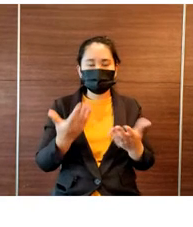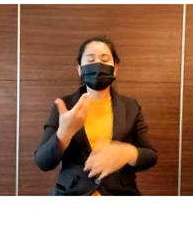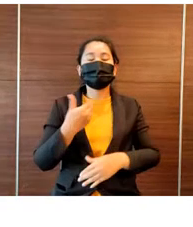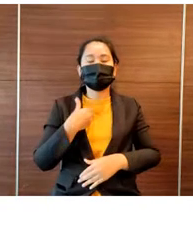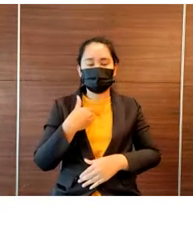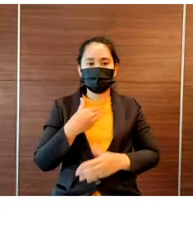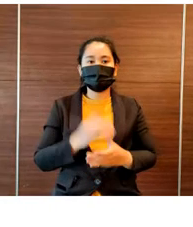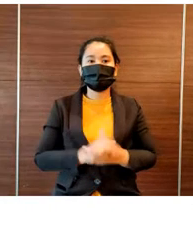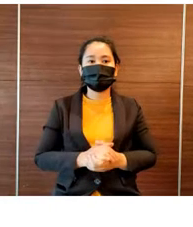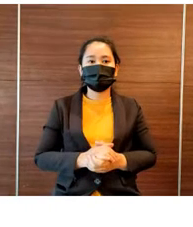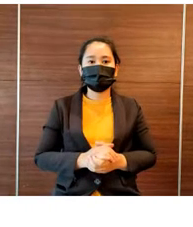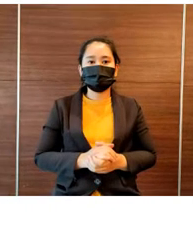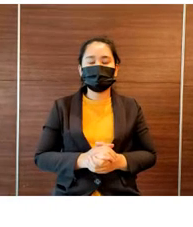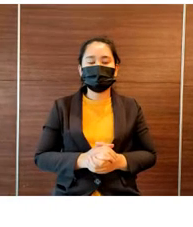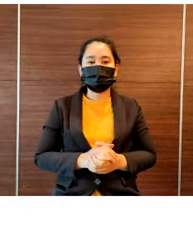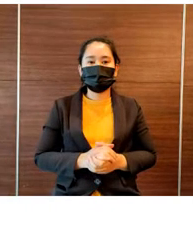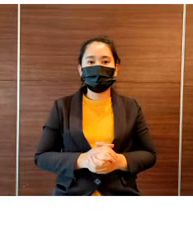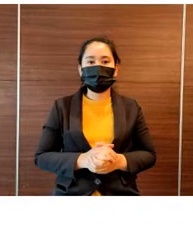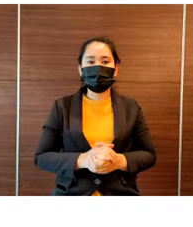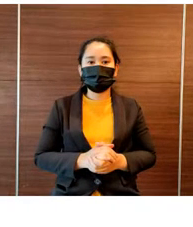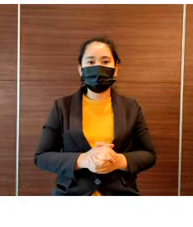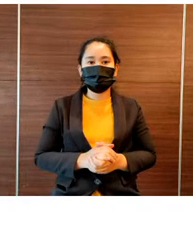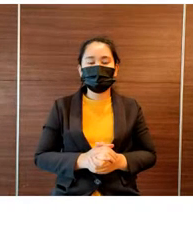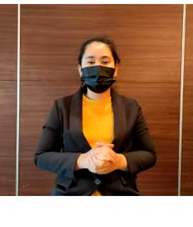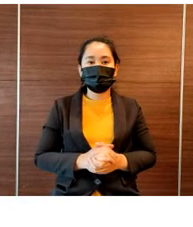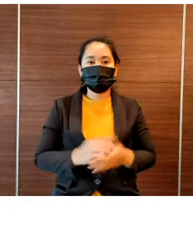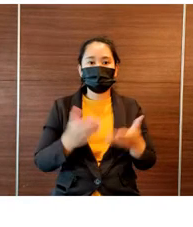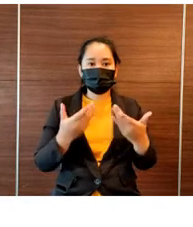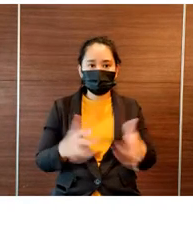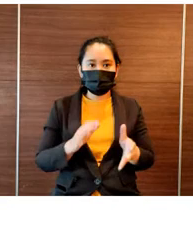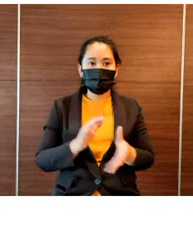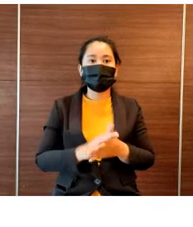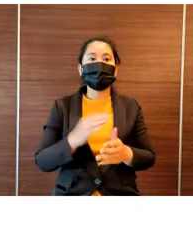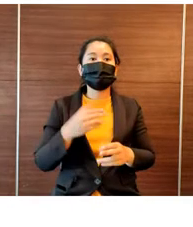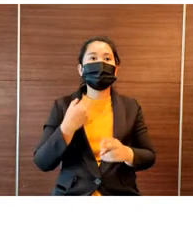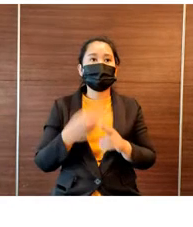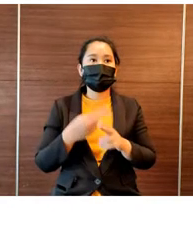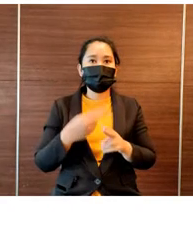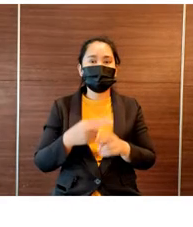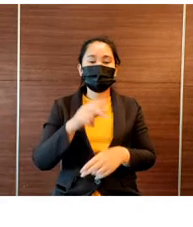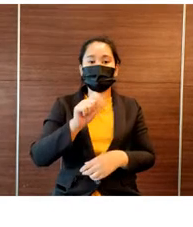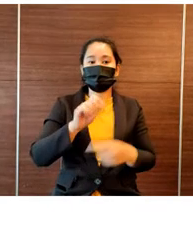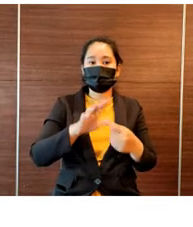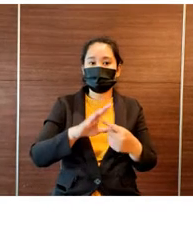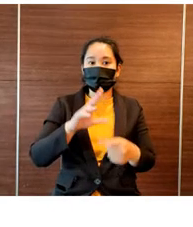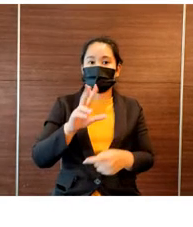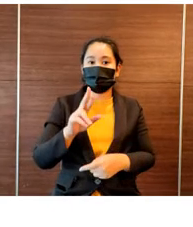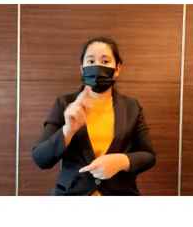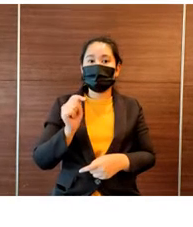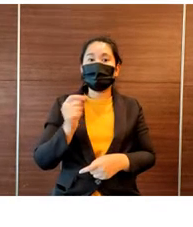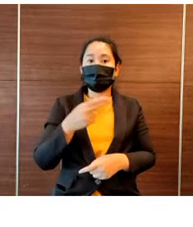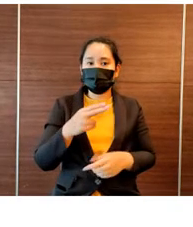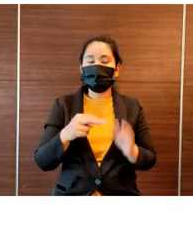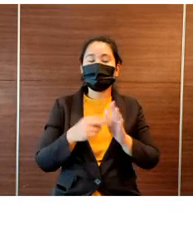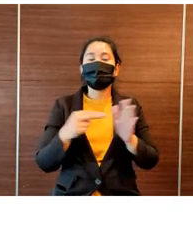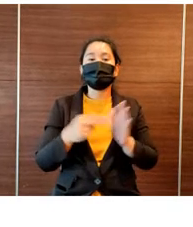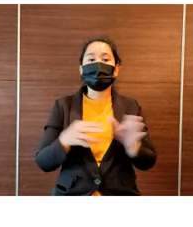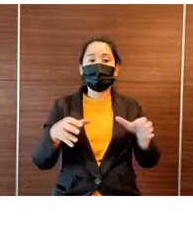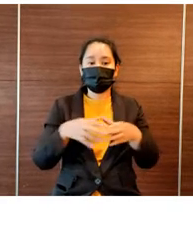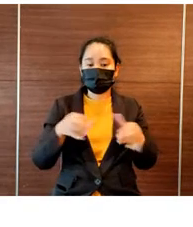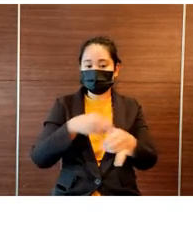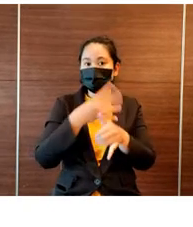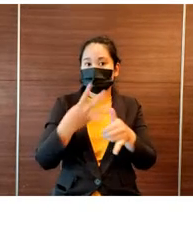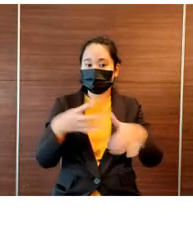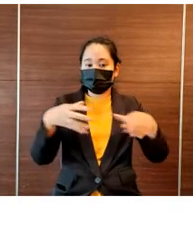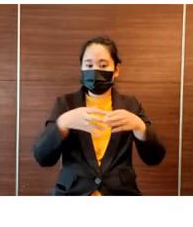แบบไหนแล้วก็มีคุณอาร์คค่ะคุณอาร์คสาโรจน์คุณาธเนศนะคะก็เป็นตัวแทนผู้มีความหลากหลายทางเพศนะคะ